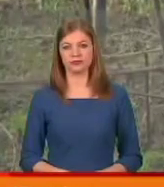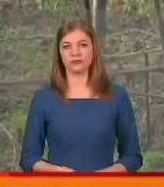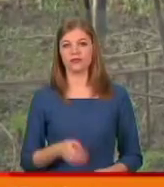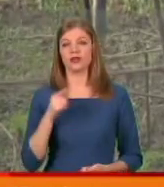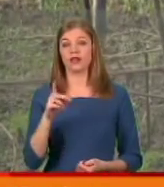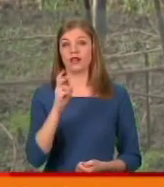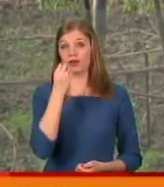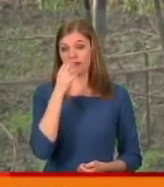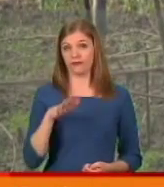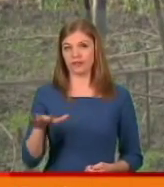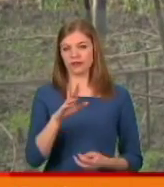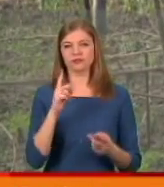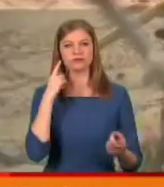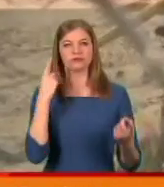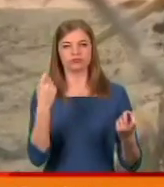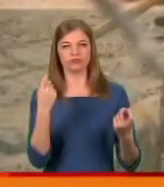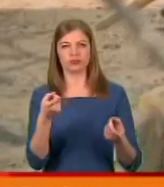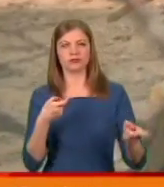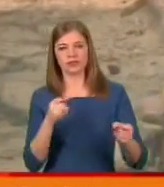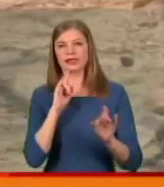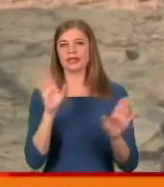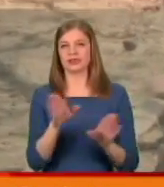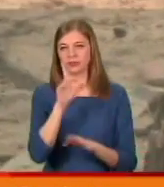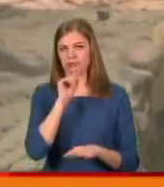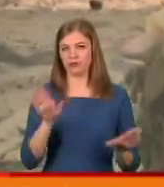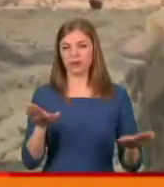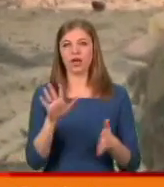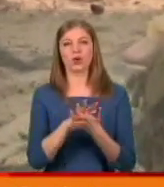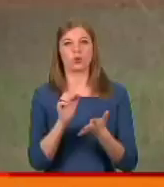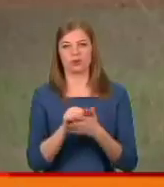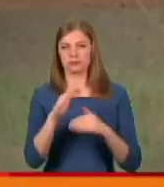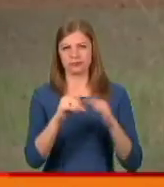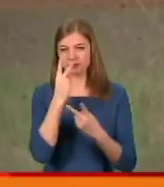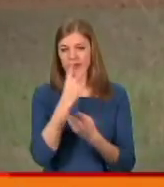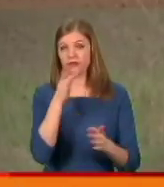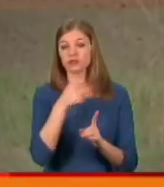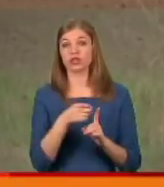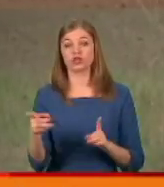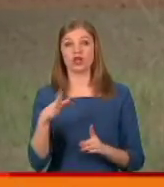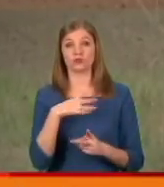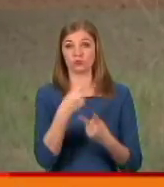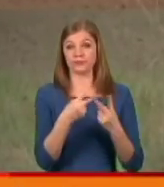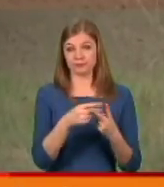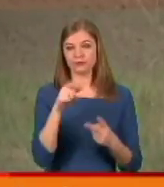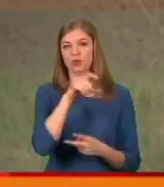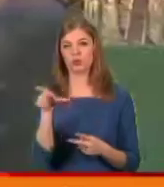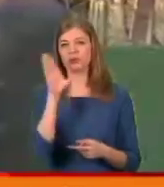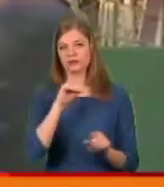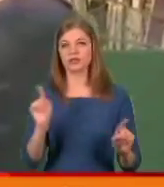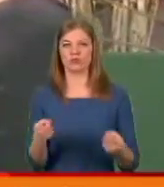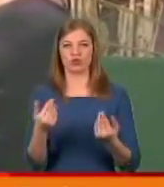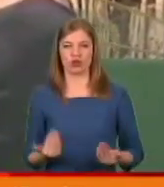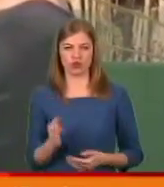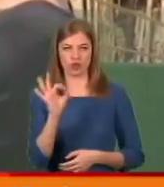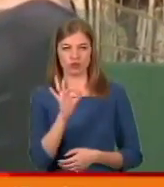Квітневий Павлопіль зустрічає стрілецькою зброєю та співом птахів. Руйнувань вже майже не видно. За час, поки він був за ґратами, люди встигли почати життя